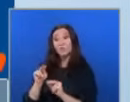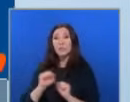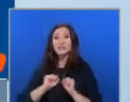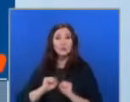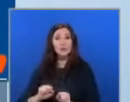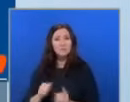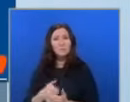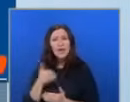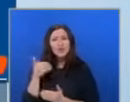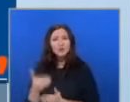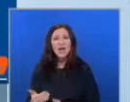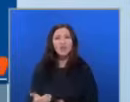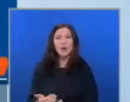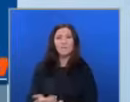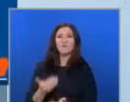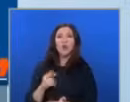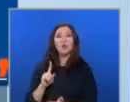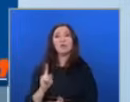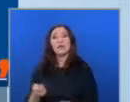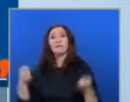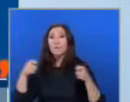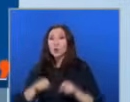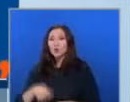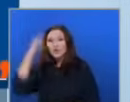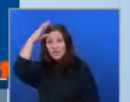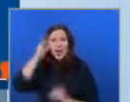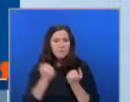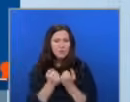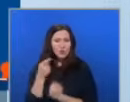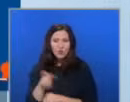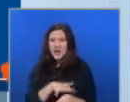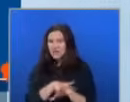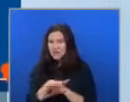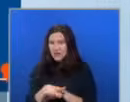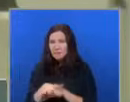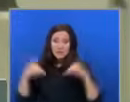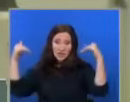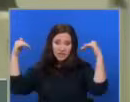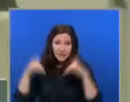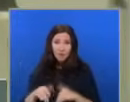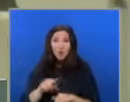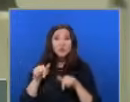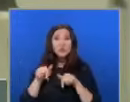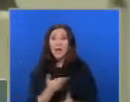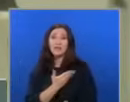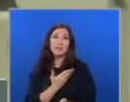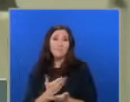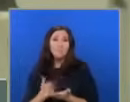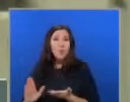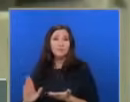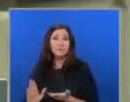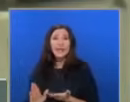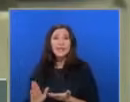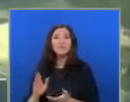предстояща профилактика, която е трябвало да приключи в неделя. Вместо това системата се е сринала и досега се отстраняват